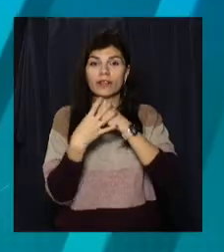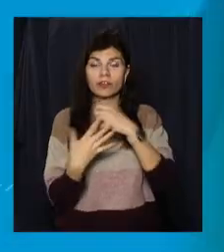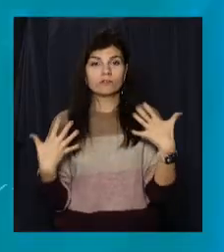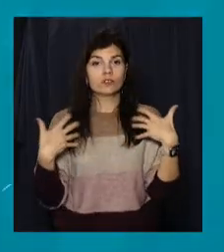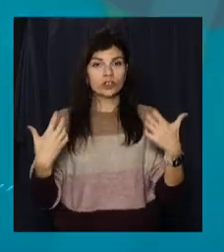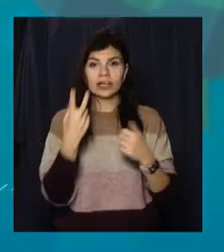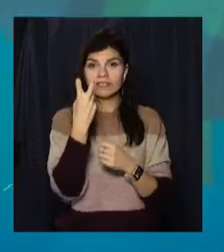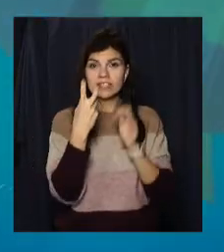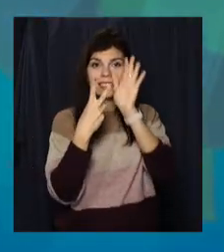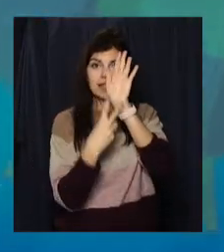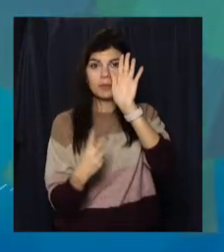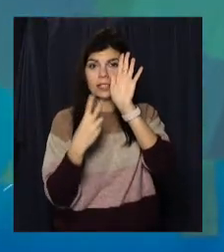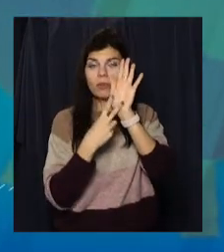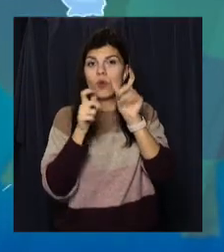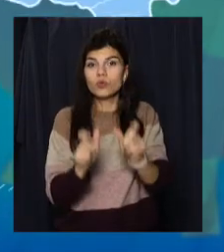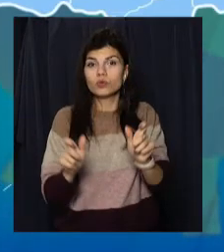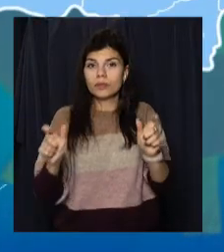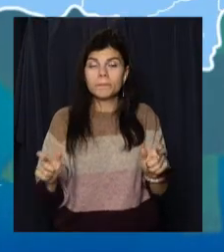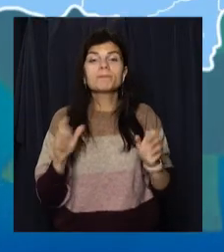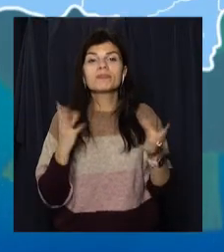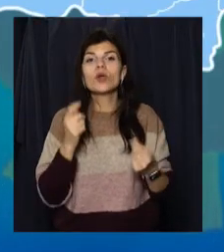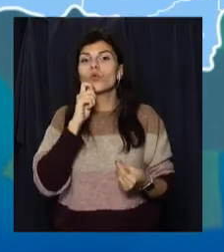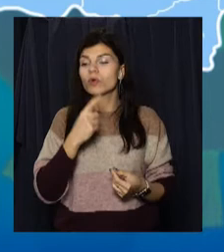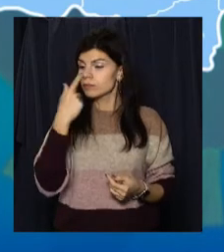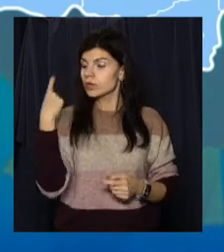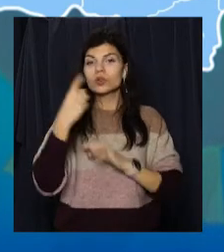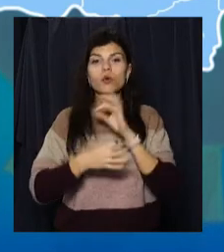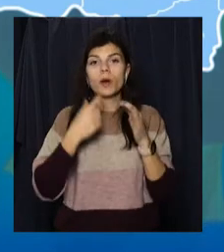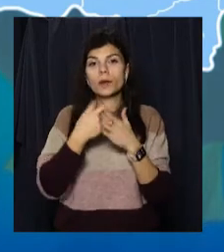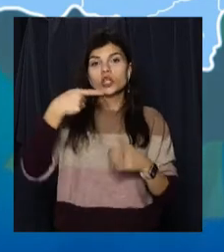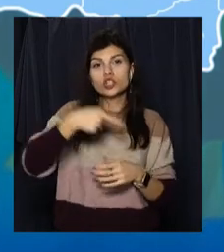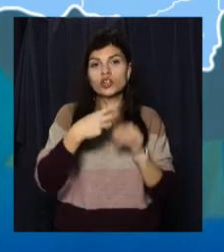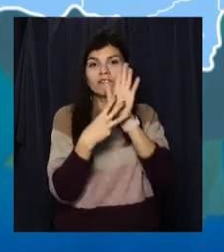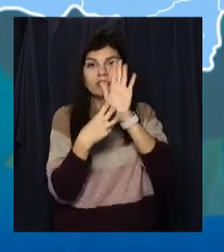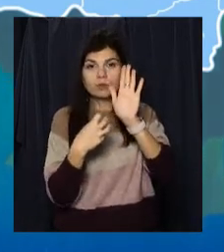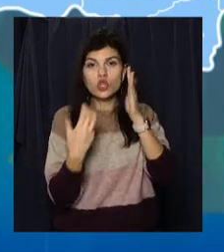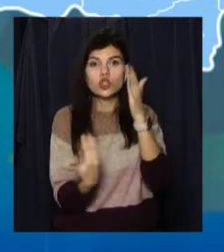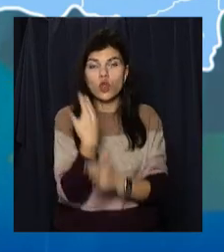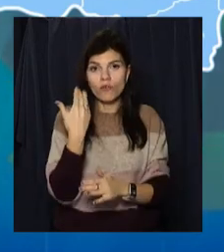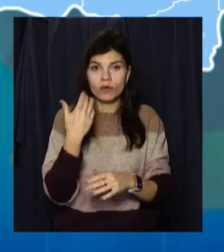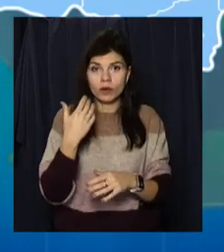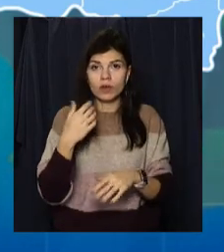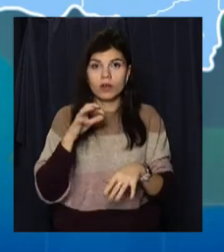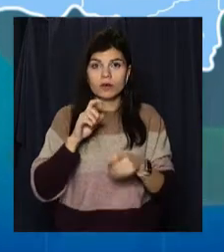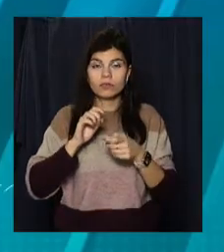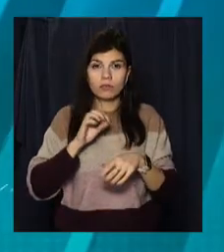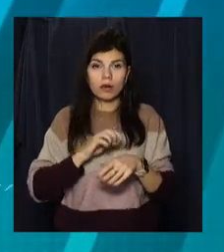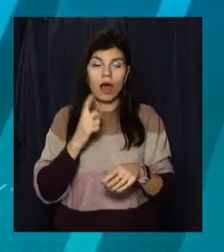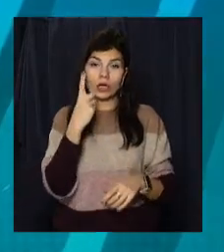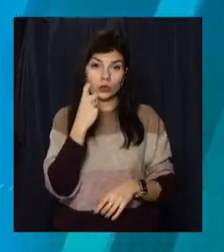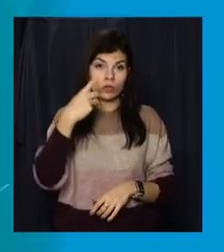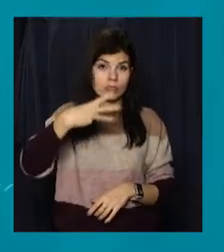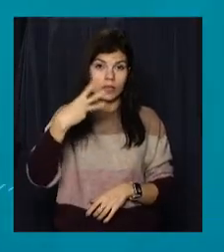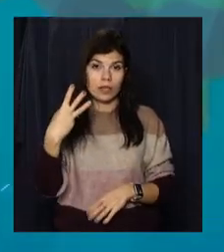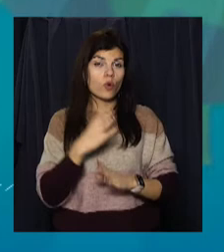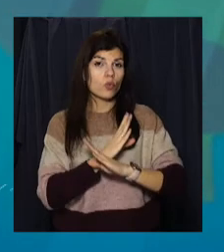побороли 277 пацієнтів. Загалом в Україні минулої доби понад 1800 нових інфікованих. Померло